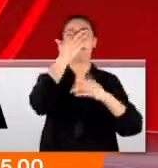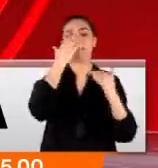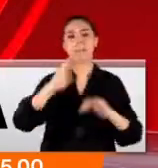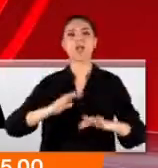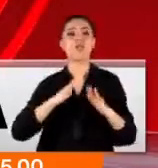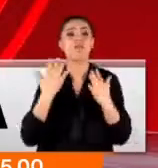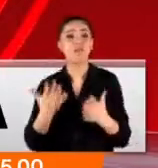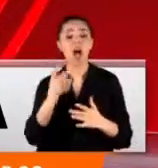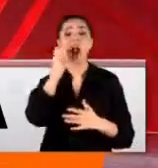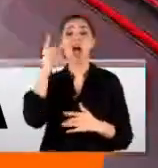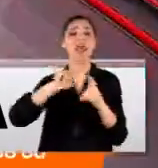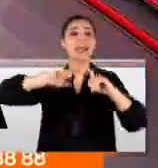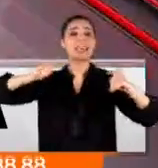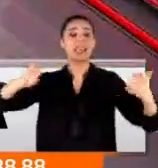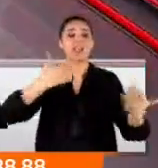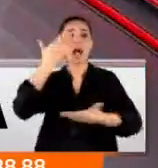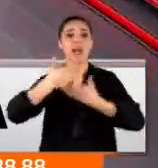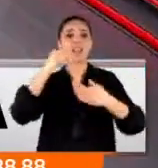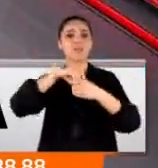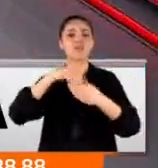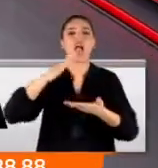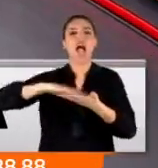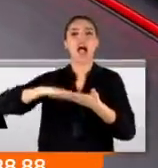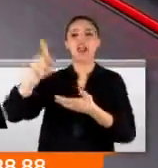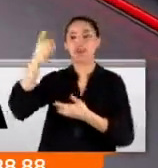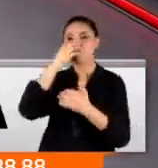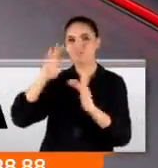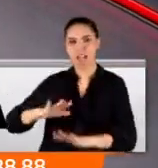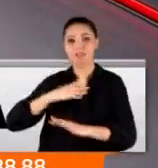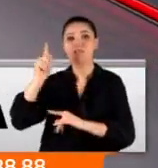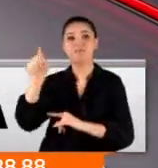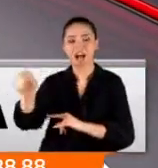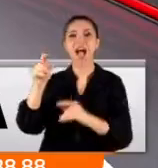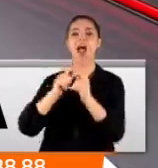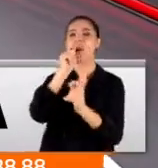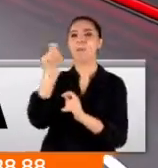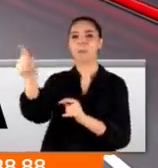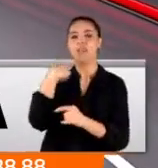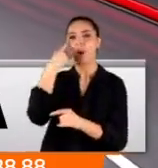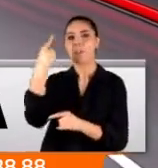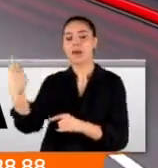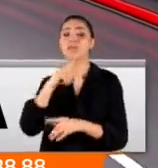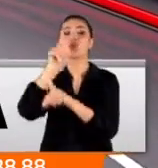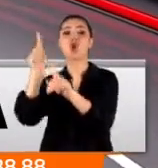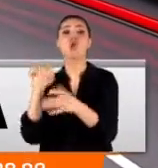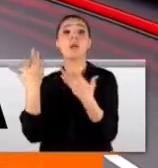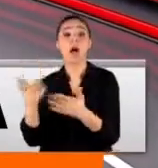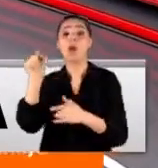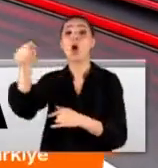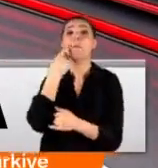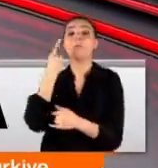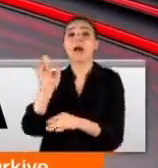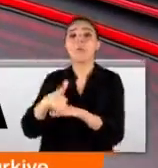çevrildi. Ankara'da gelişmeleri aktarmak üzere arkadaşlarımız elbette ki bekliyor. Betül Binsel'e döneceğiz ve soracağız ama onlara